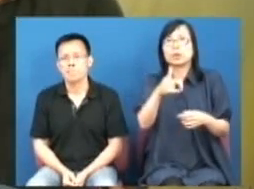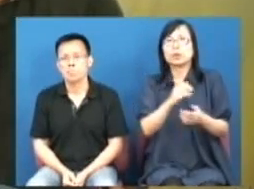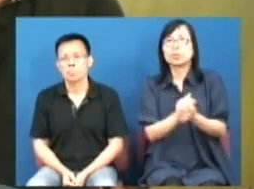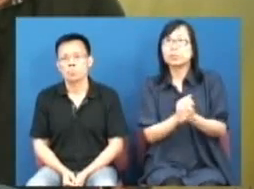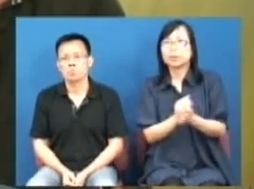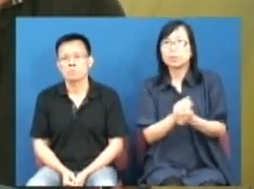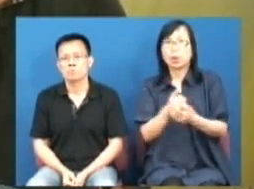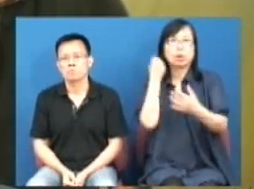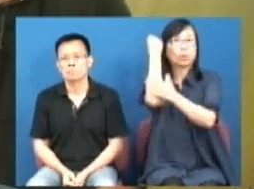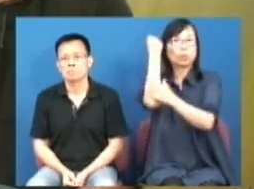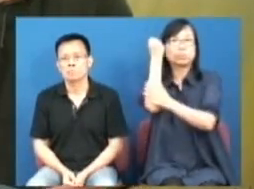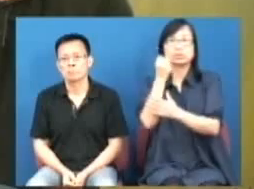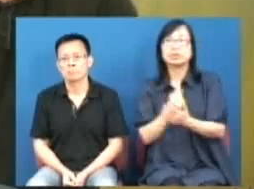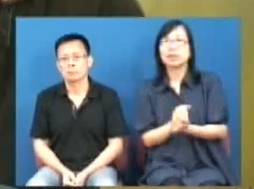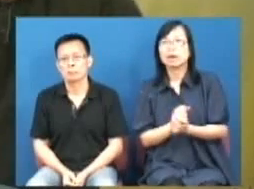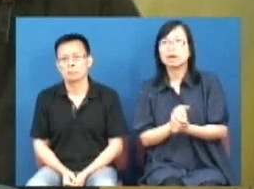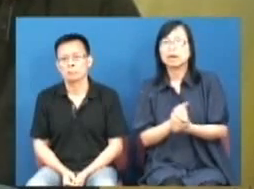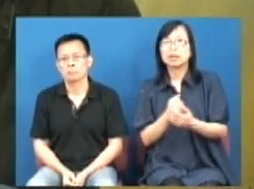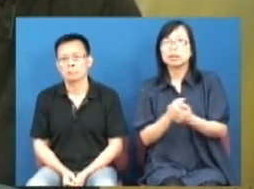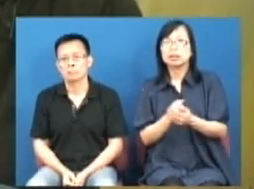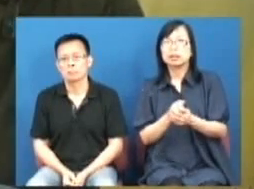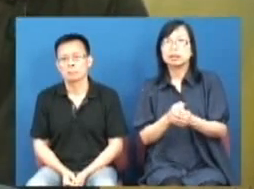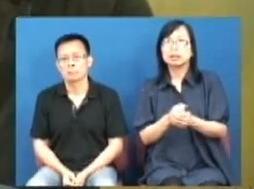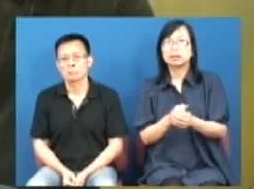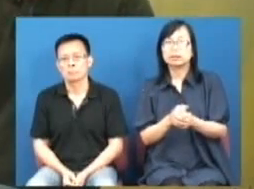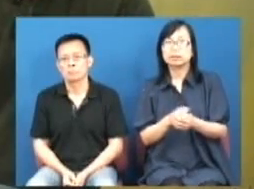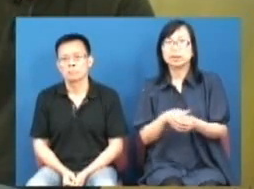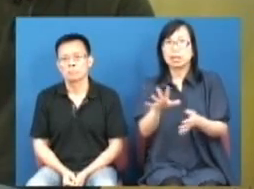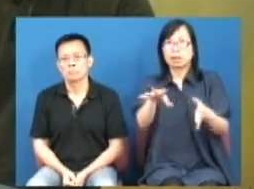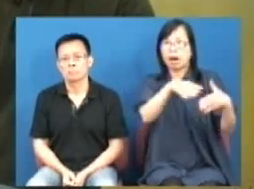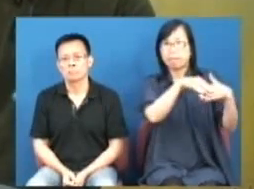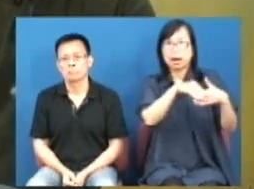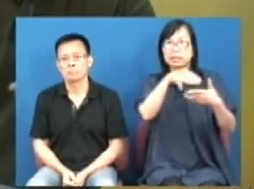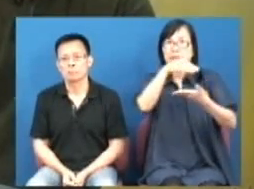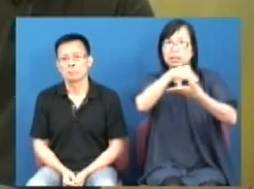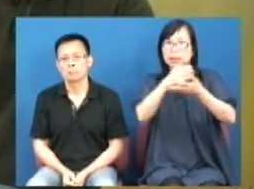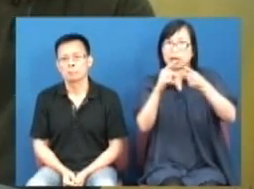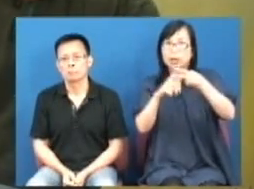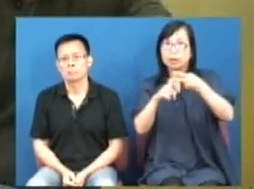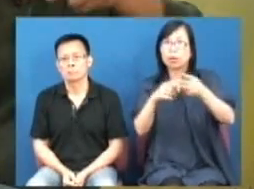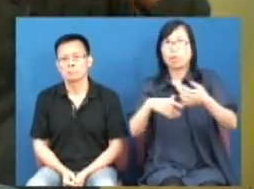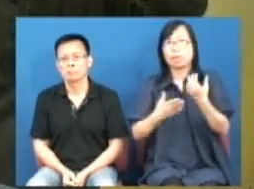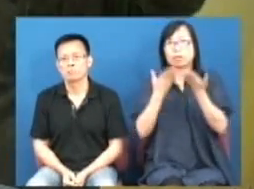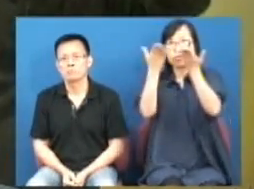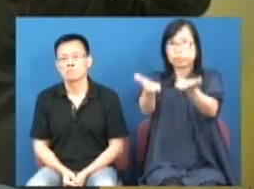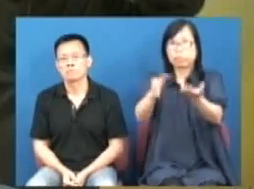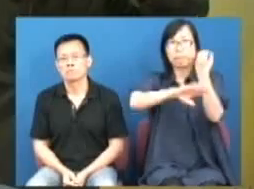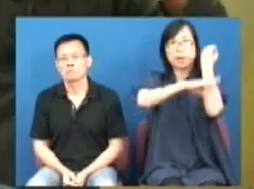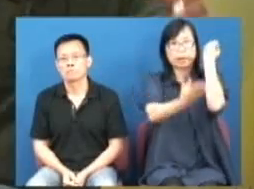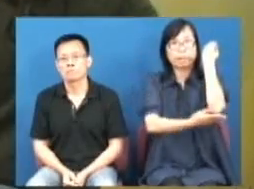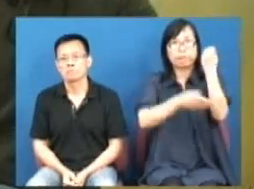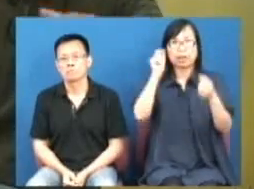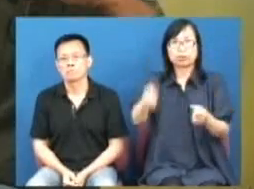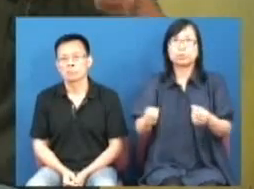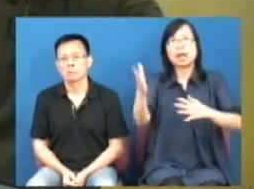同佢抗議啦。我哋啲直情整咗嚿道具送俾阿馮華法官， 係 係一嚿。是一嚿